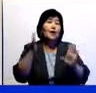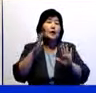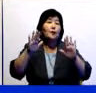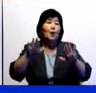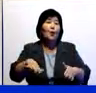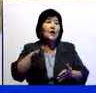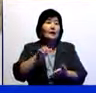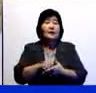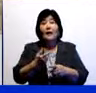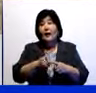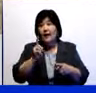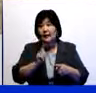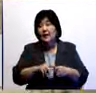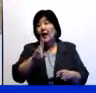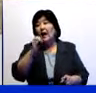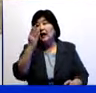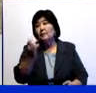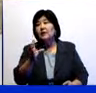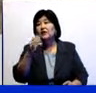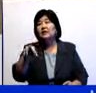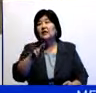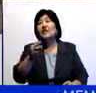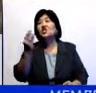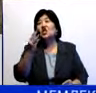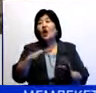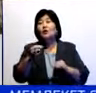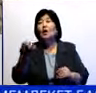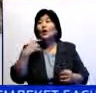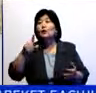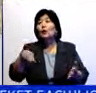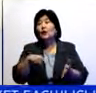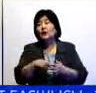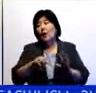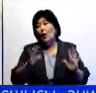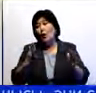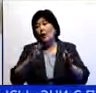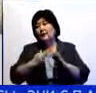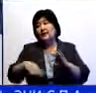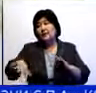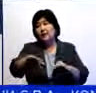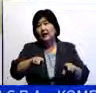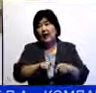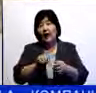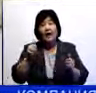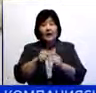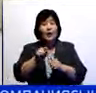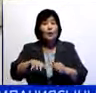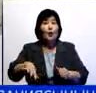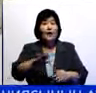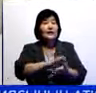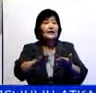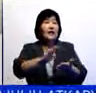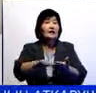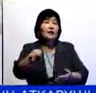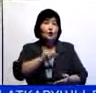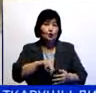ошағында орналасқан. Әсіресе Қармақшы, Сырдария, Шиелі аудандары мен Қызылорда қаласы қолайсыз елді мекендер қатарында. Бұл аймақтарға